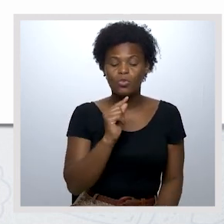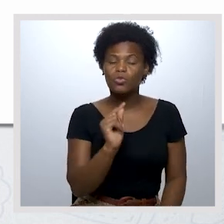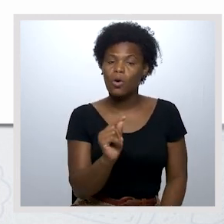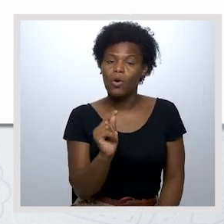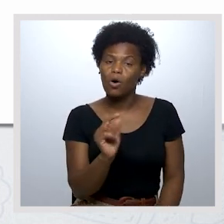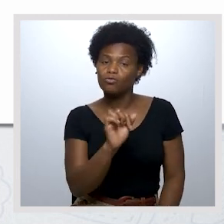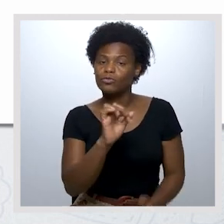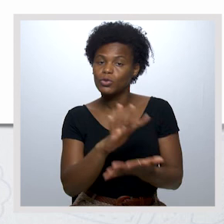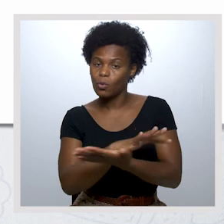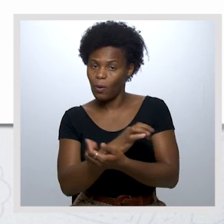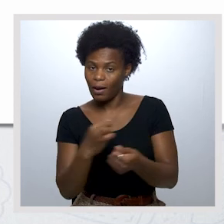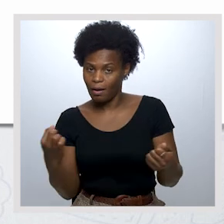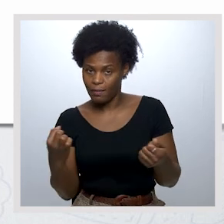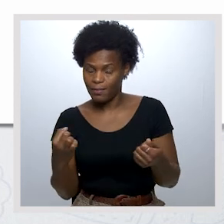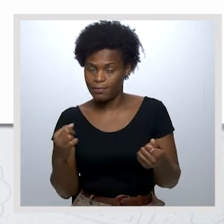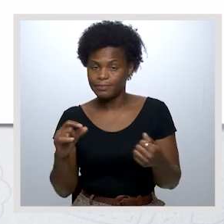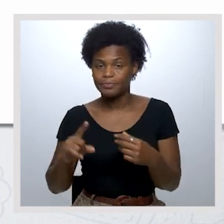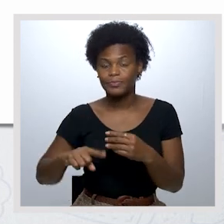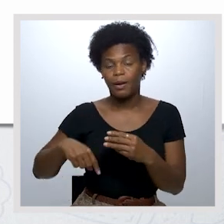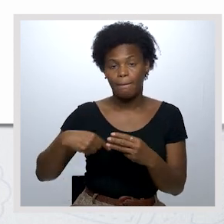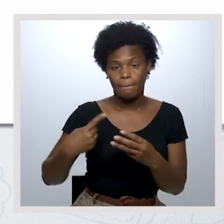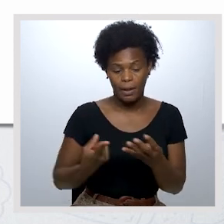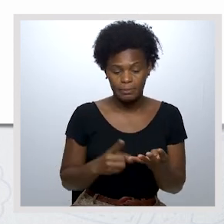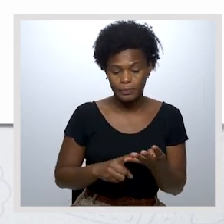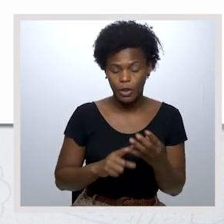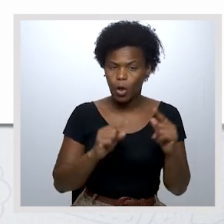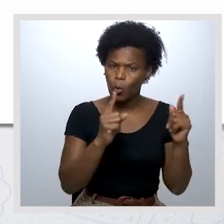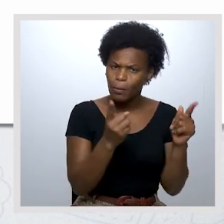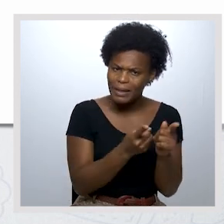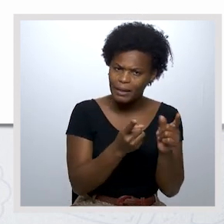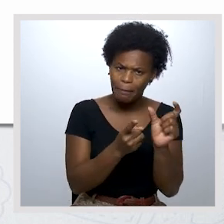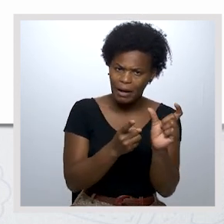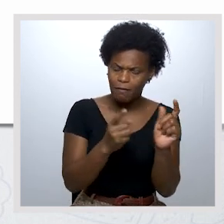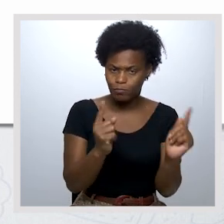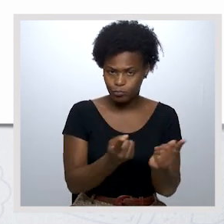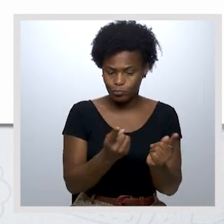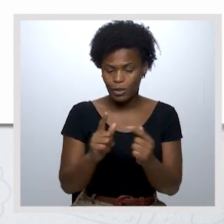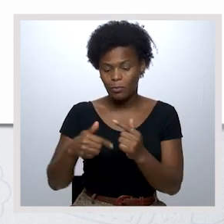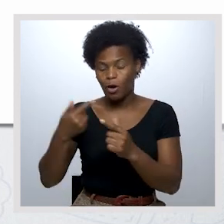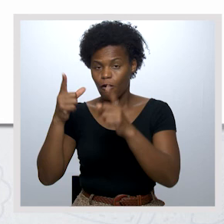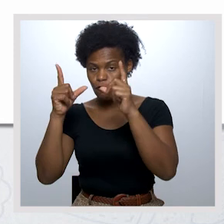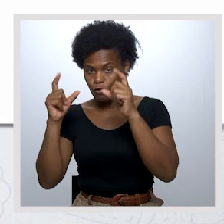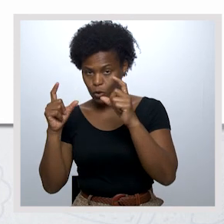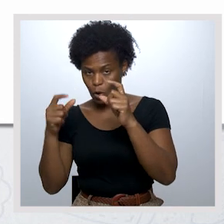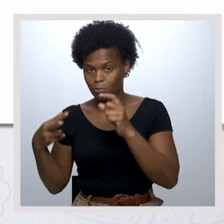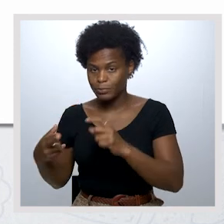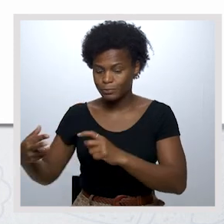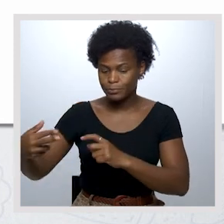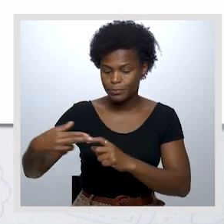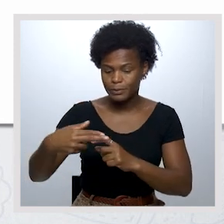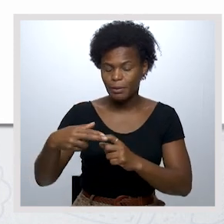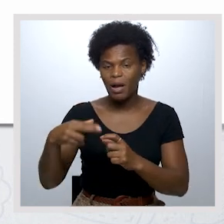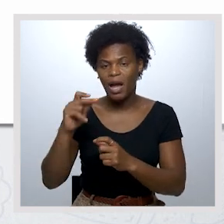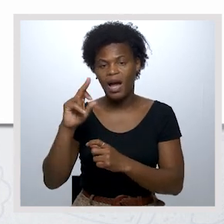journal, la rubrique, une photo, un article,